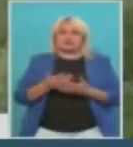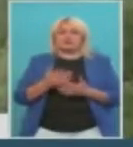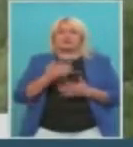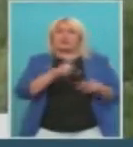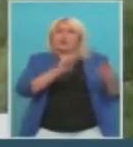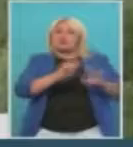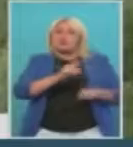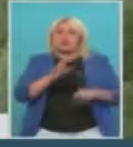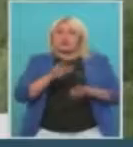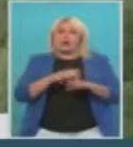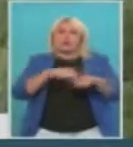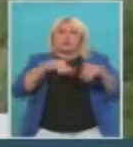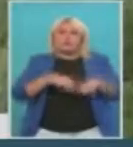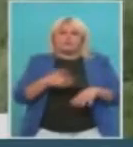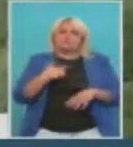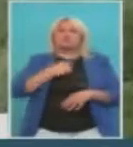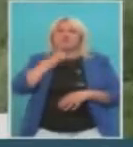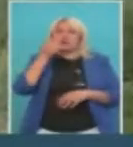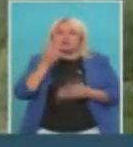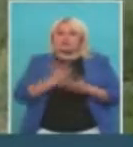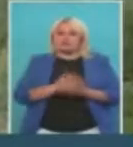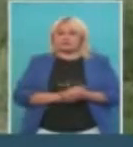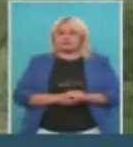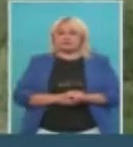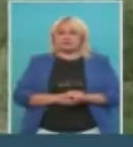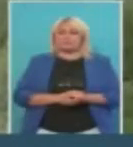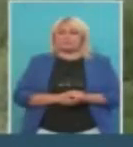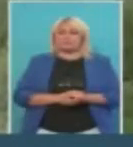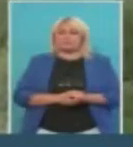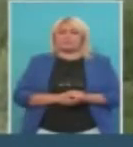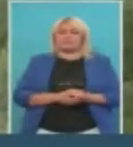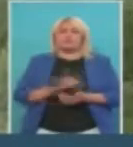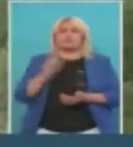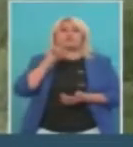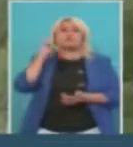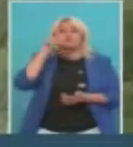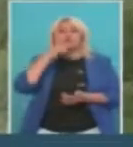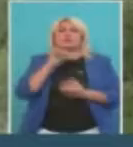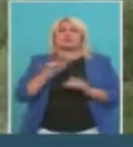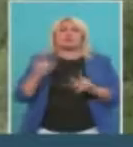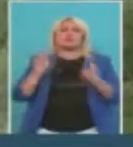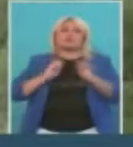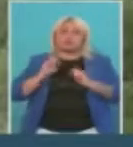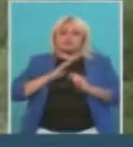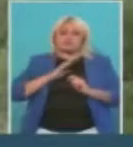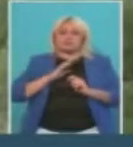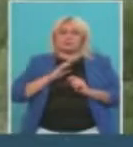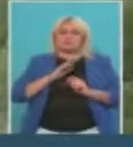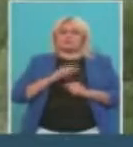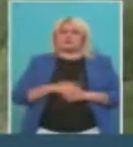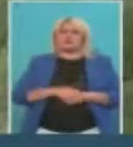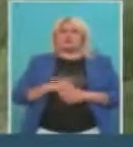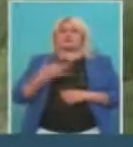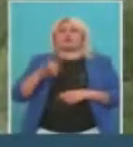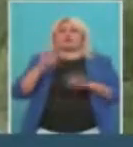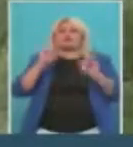одеть надо, обуть. У меня и старшие повырастали уже с тех, что в прошлом году ребята одели моих. Уже и